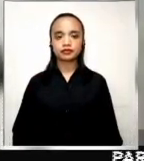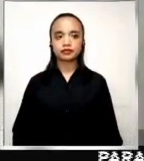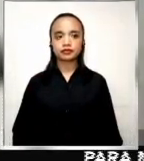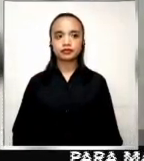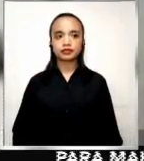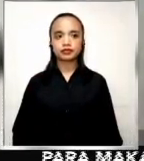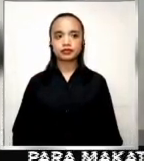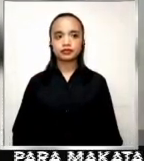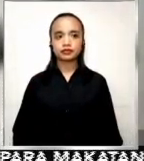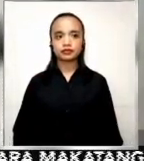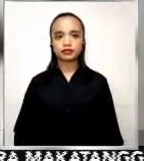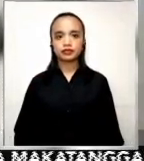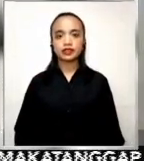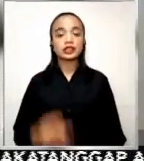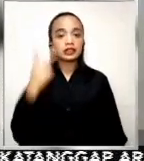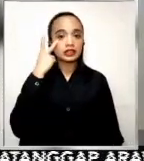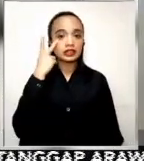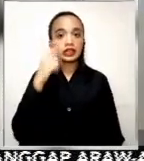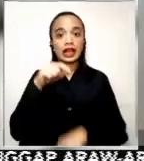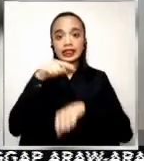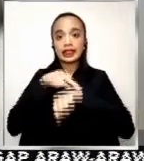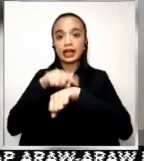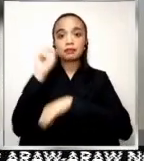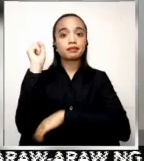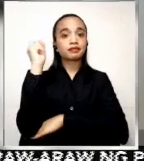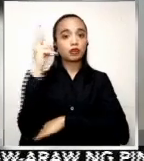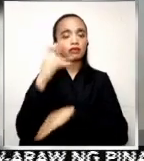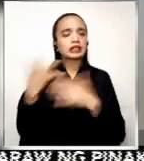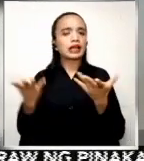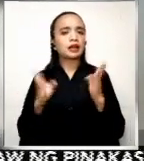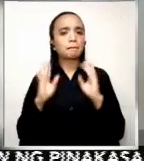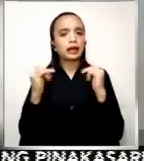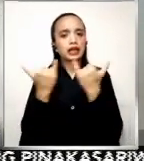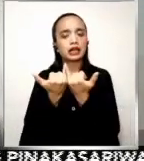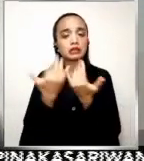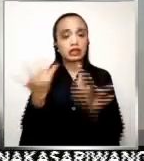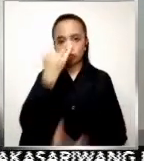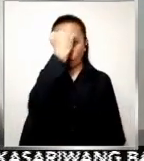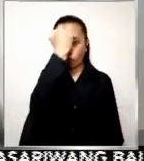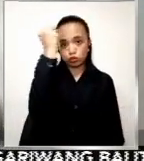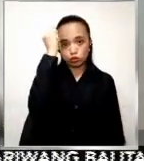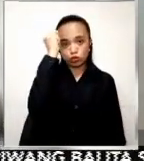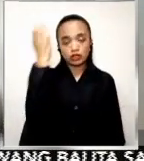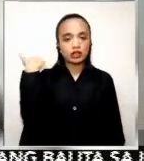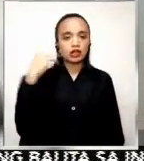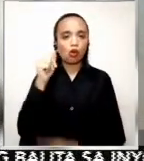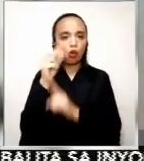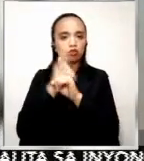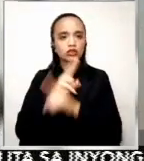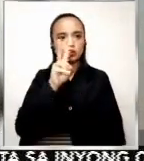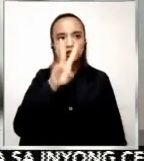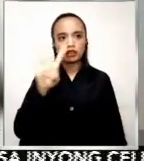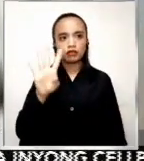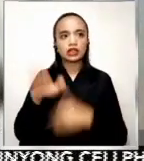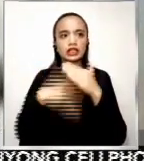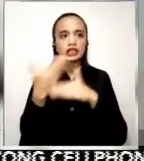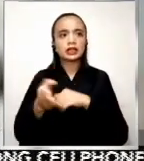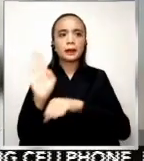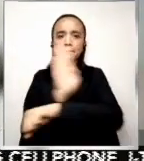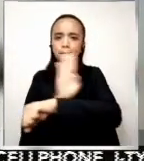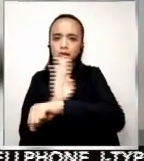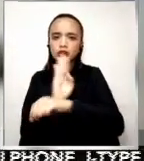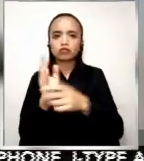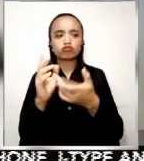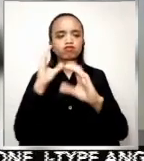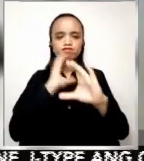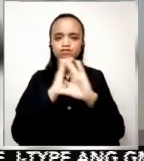Kuha ito mag-aalas 12 ng tanghali sa Barangay Walled City sa Holosolo noong August 24. Habang abala at maraming sasakyan sa lansangang ito,